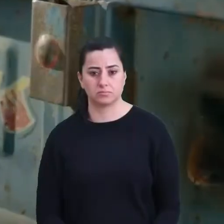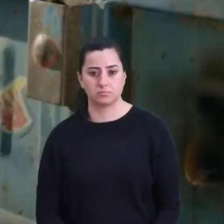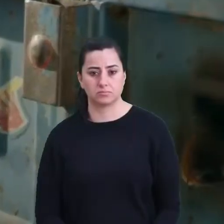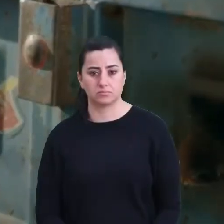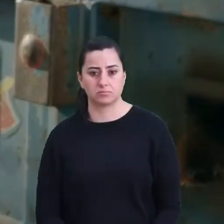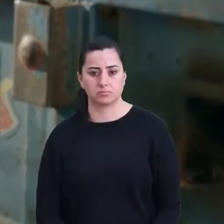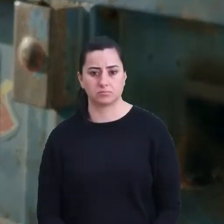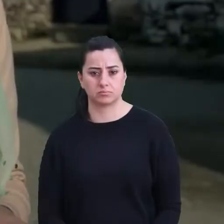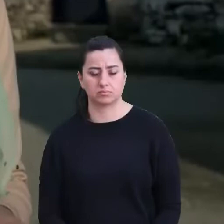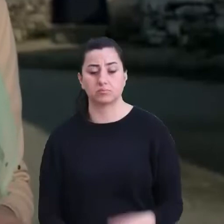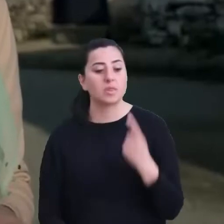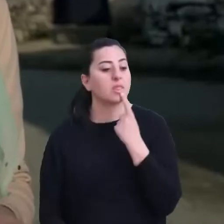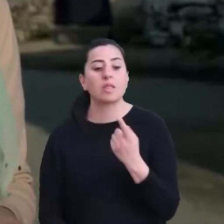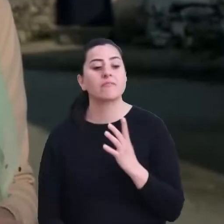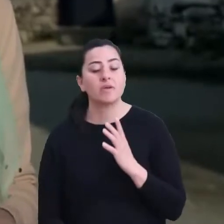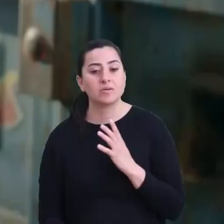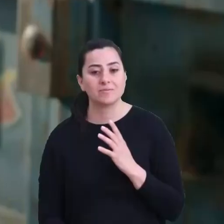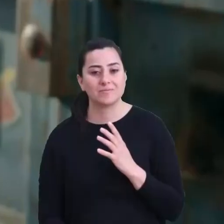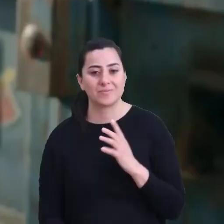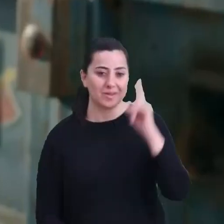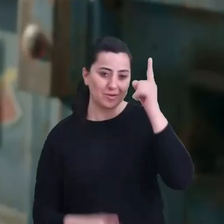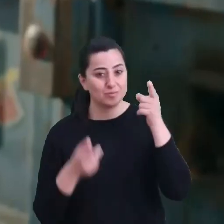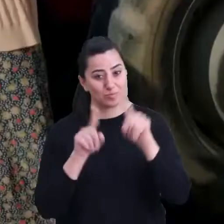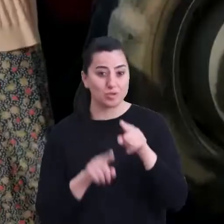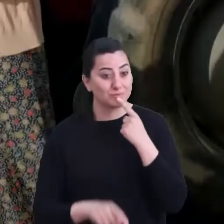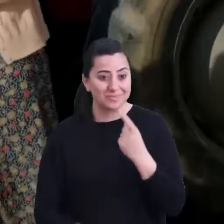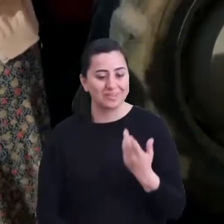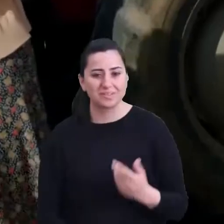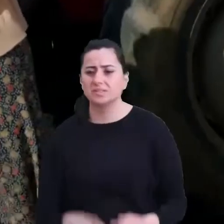Ersin mektuba eğildi. Ne demiş? Gavaklı tepede buluşalım mı